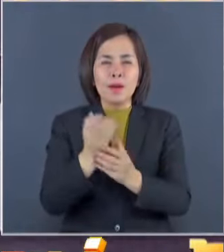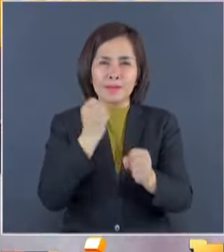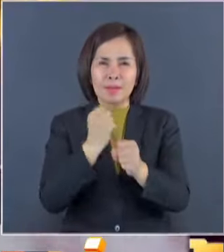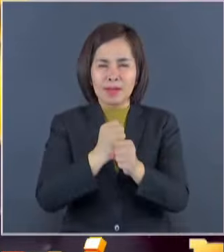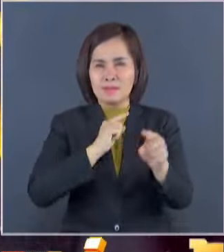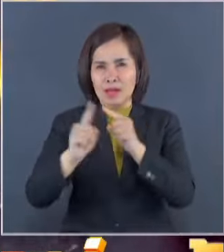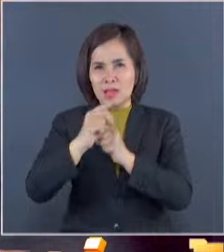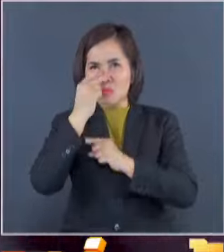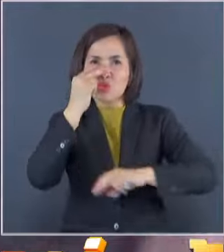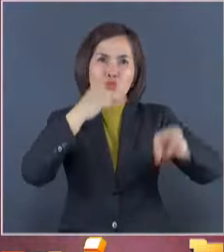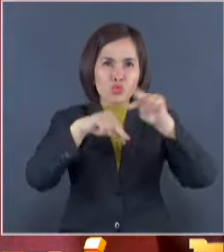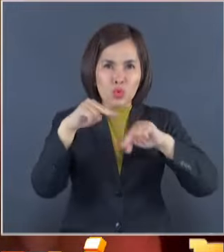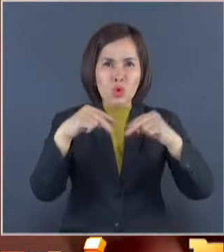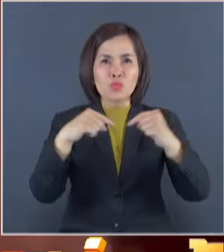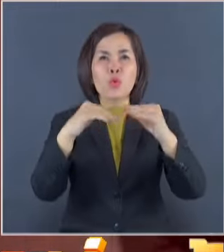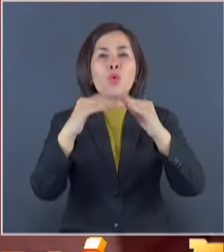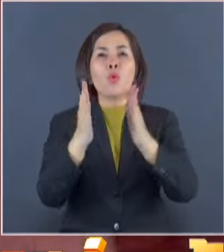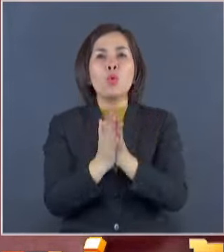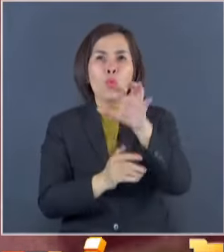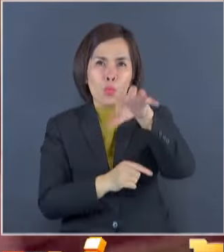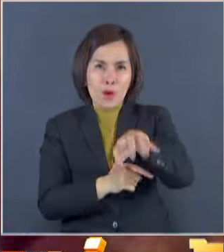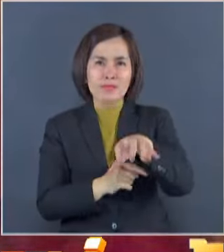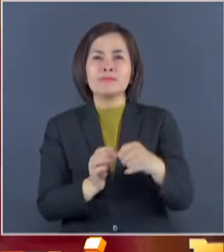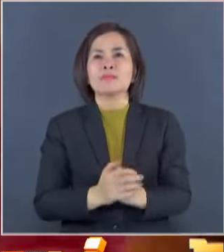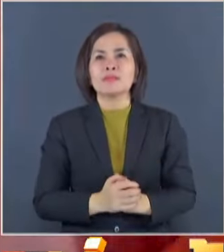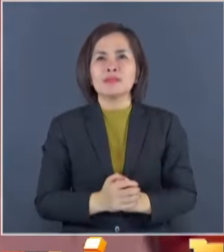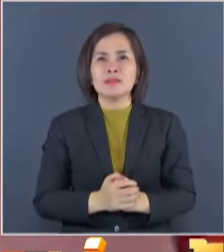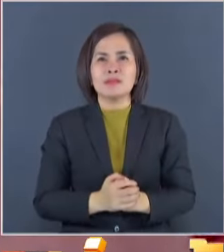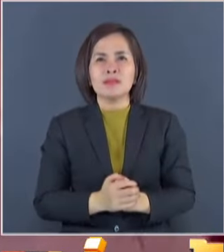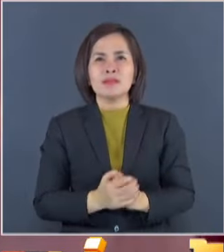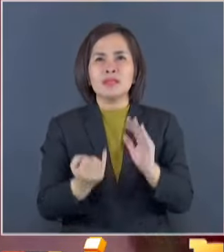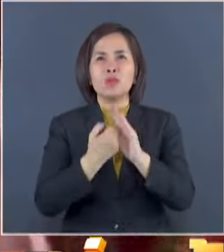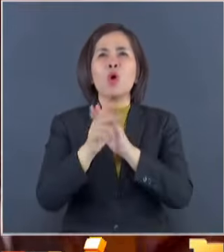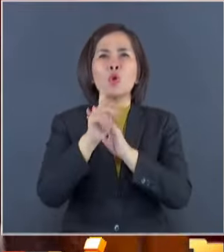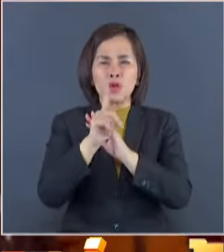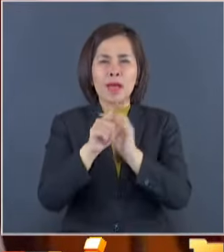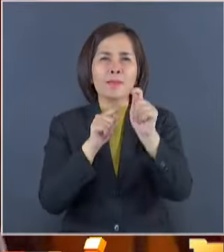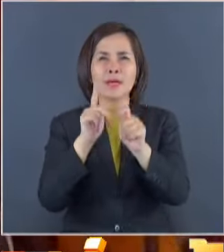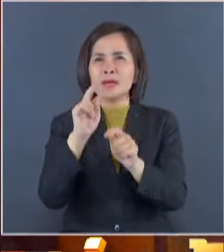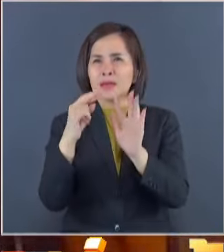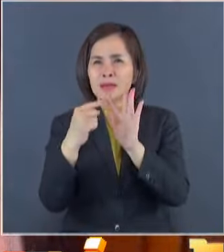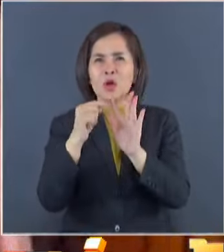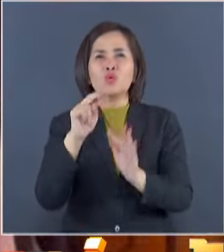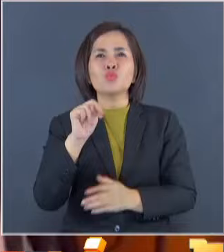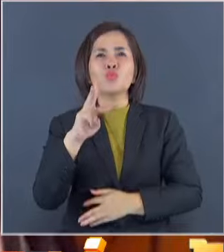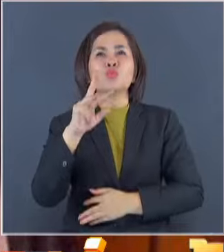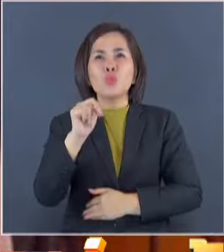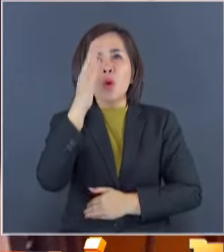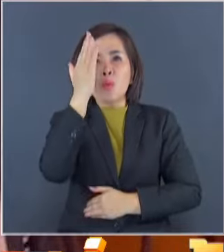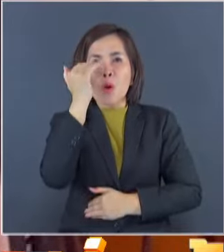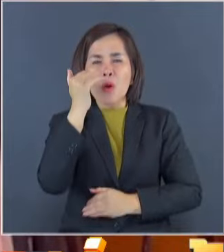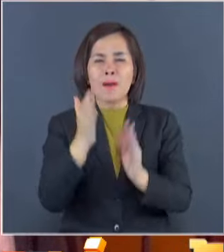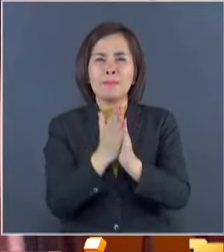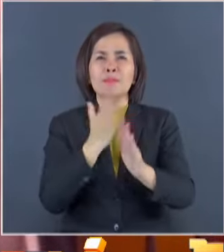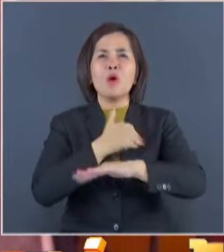ตรวจสอบภายในกุฏิวัดประชาพัฒนารามตำบลบ้านฝางอำเภอกระนวลจังหวัดขอนแก่นหลังจากท่านเจ้าอาวาสวัดร้อง